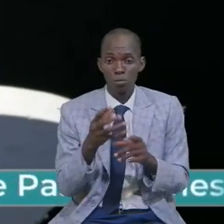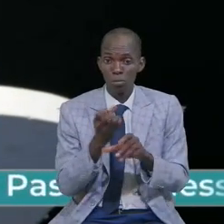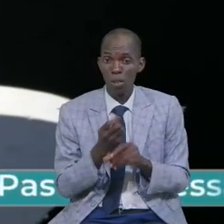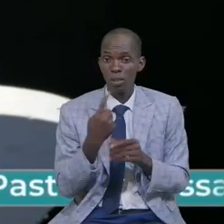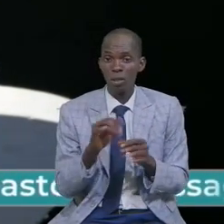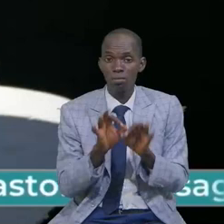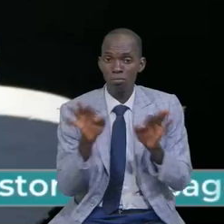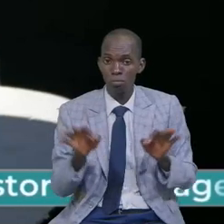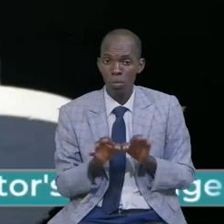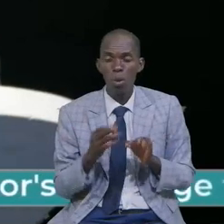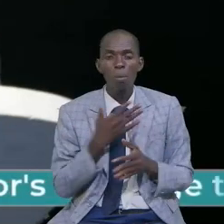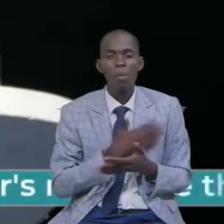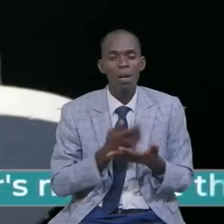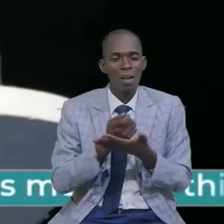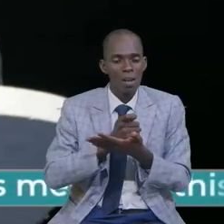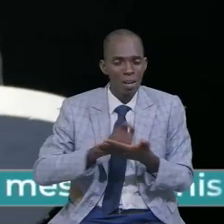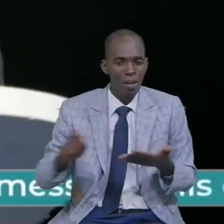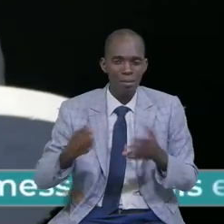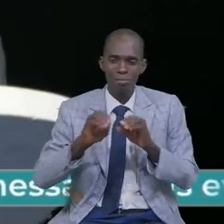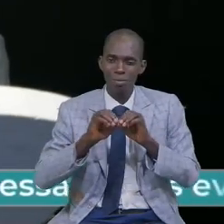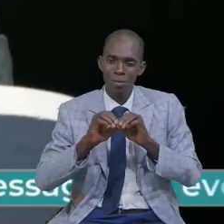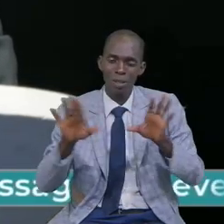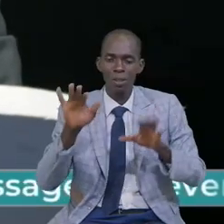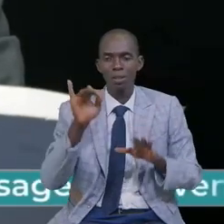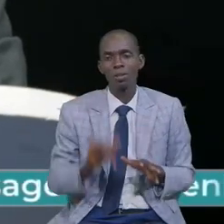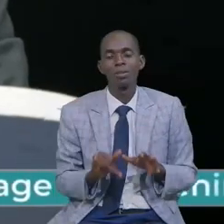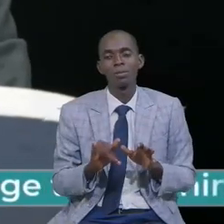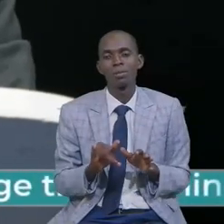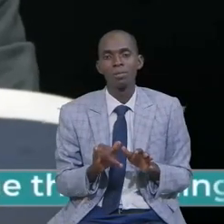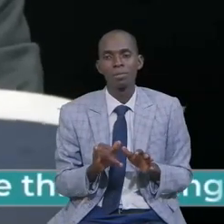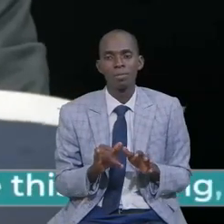les informations demandées lisiblement.